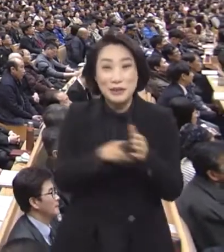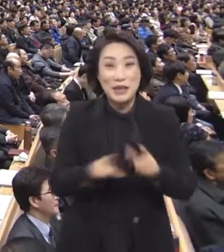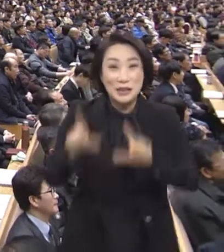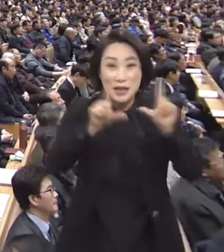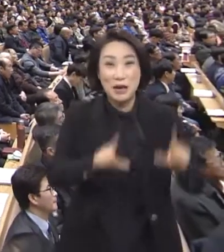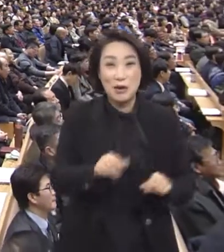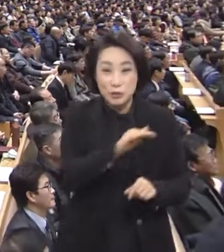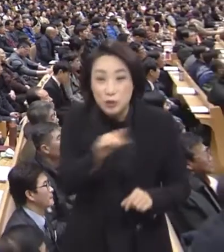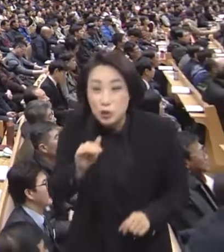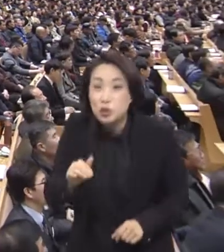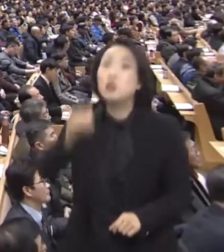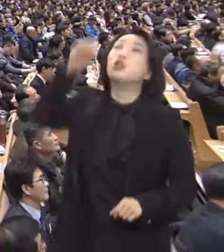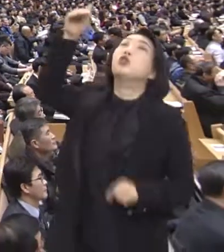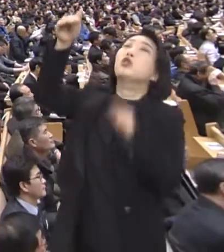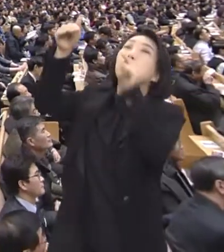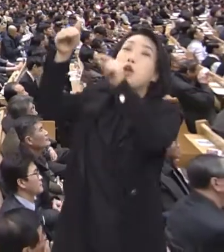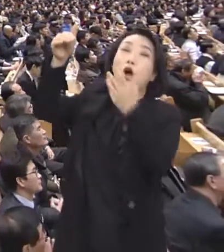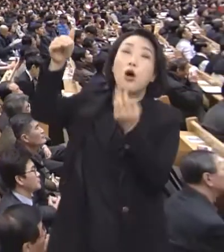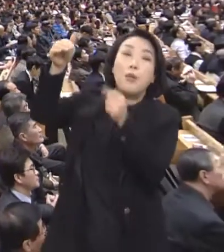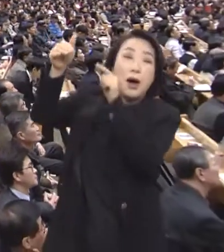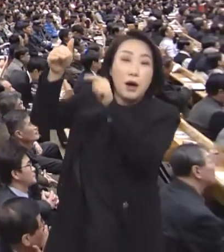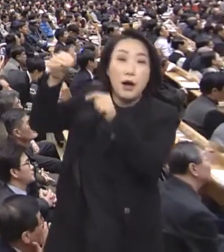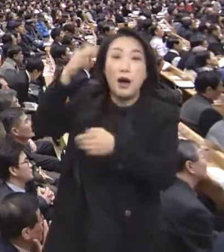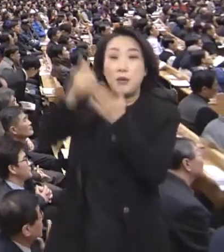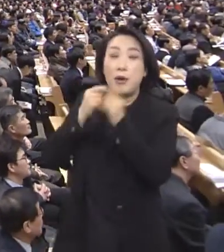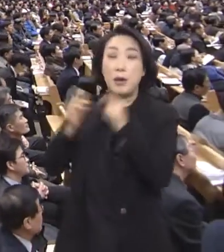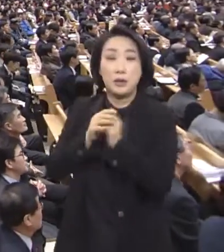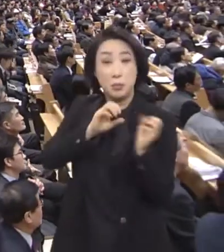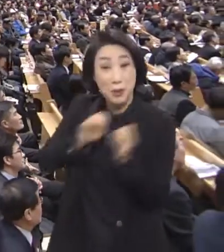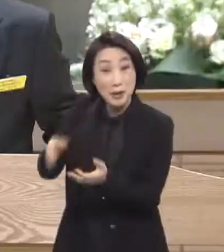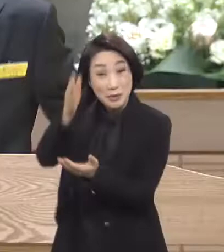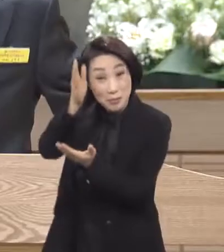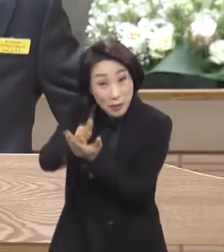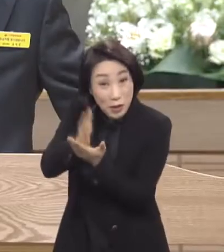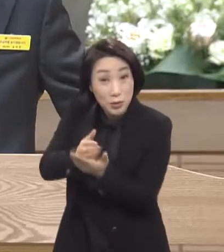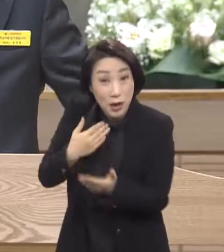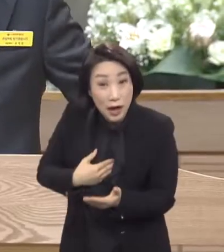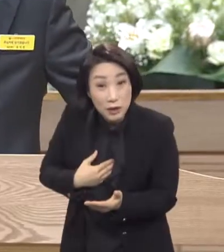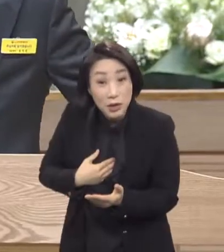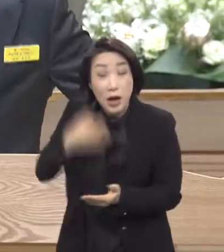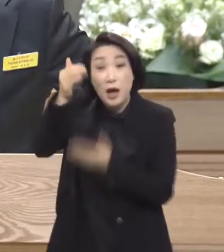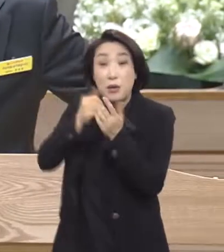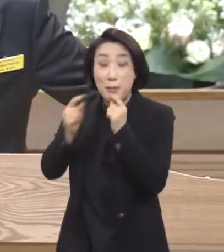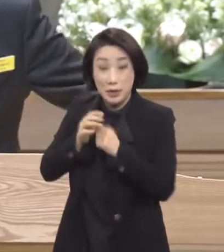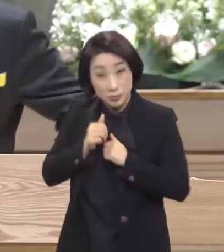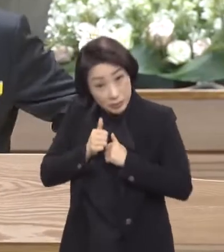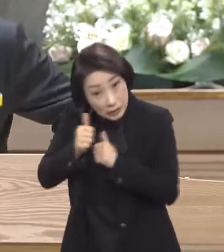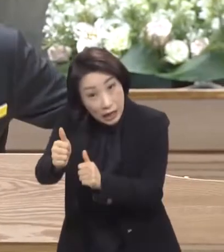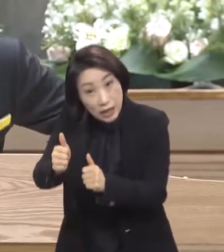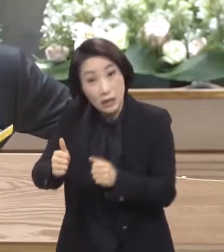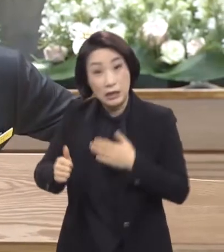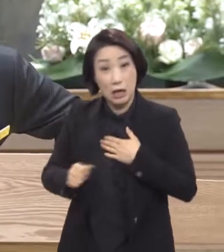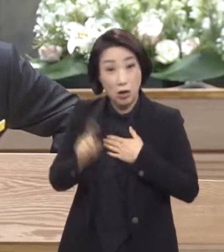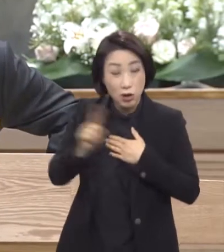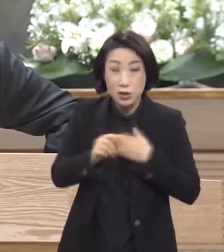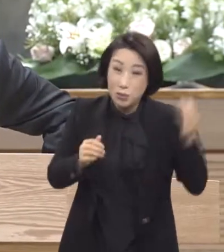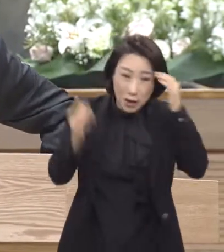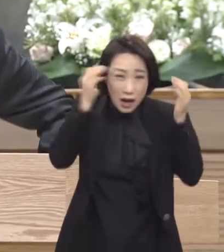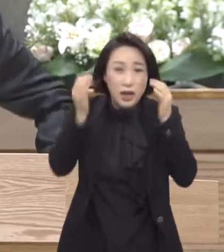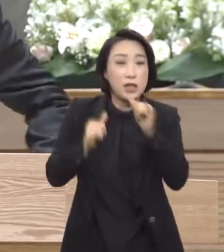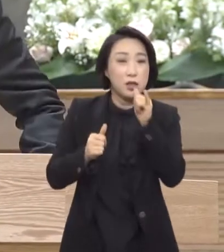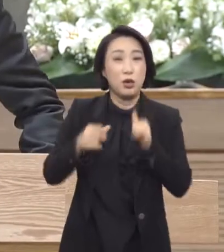신앙생활의 수준이 어디까지냐? 하나님 말씀을 버리지 않고 그 말씀을 따라 어떤 방해가